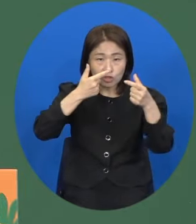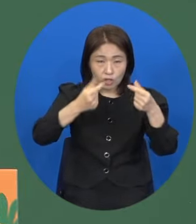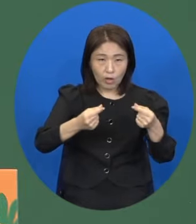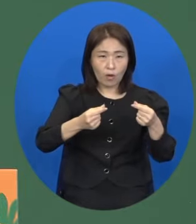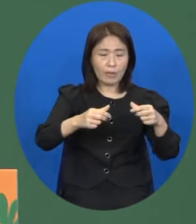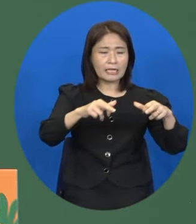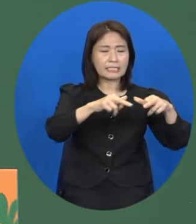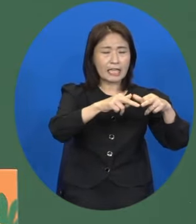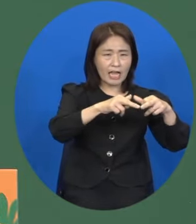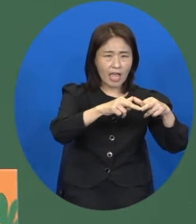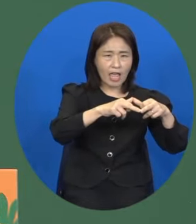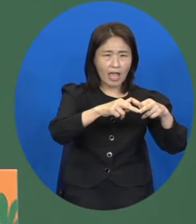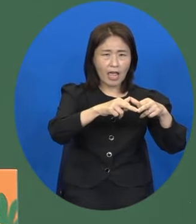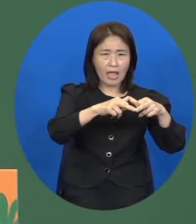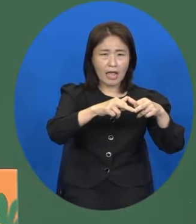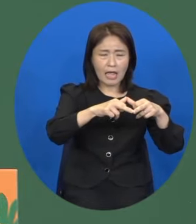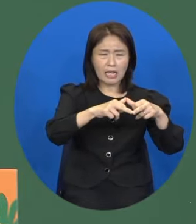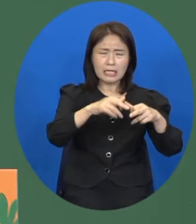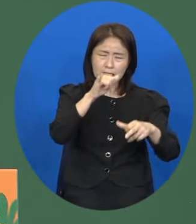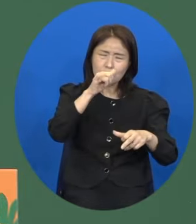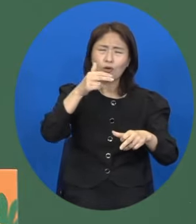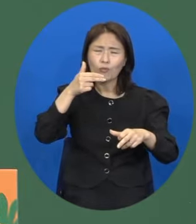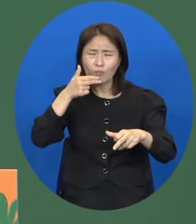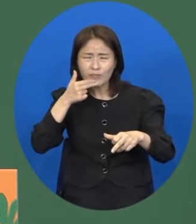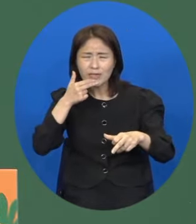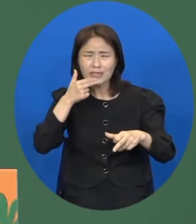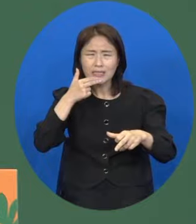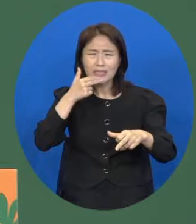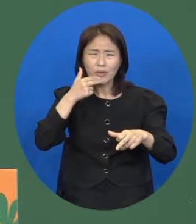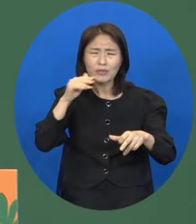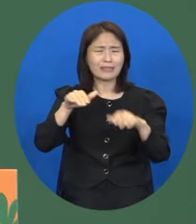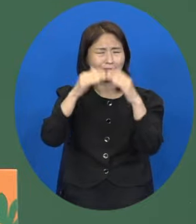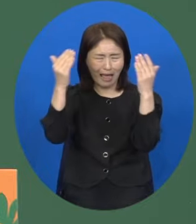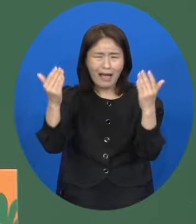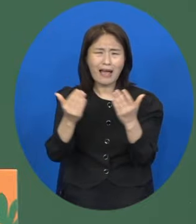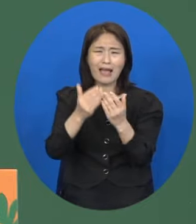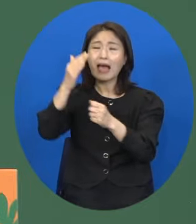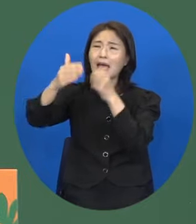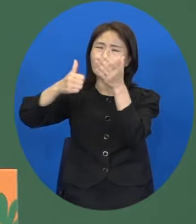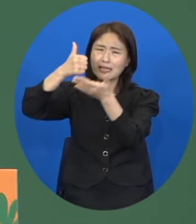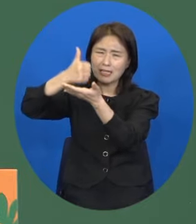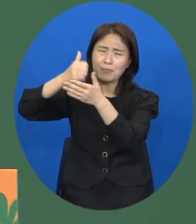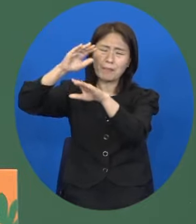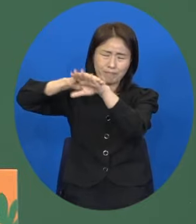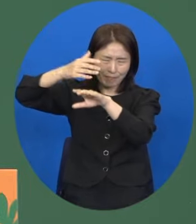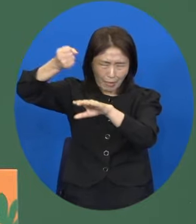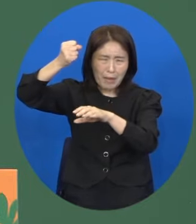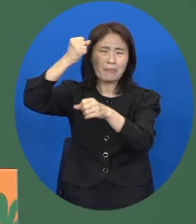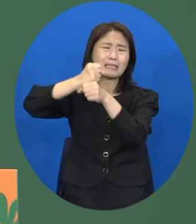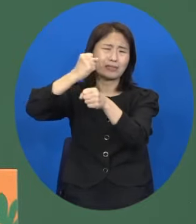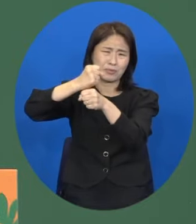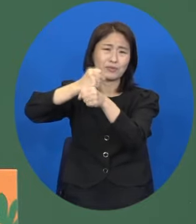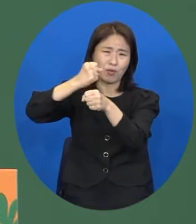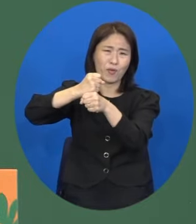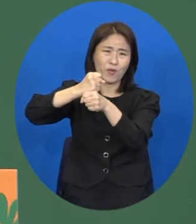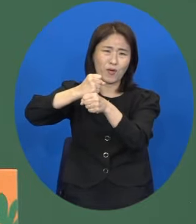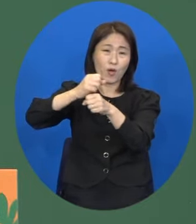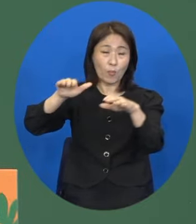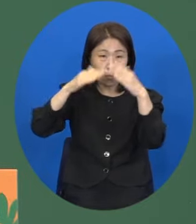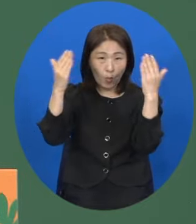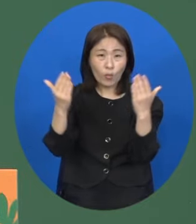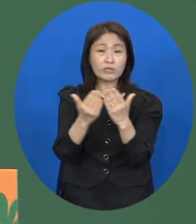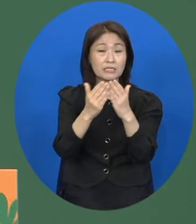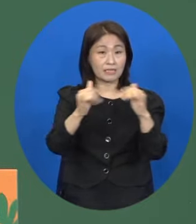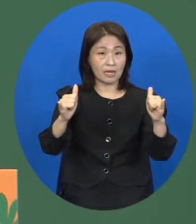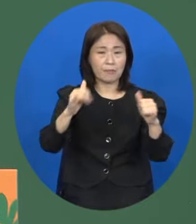장애인과 비장애인을 만드셨는데 하나님 형상에 따라 만드셨습니다. 장애인을 포함한 모든 인간이